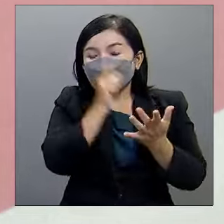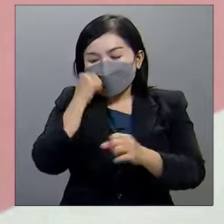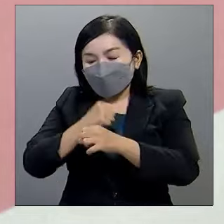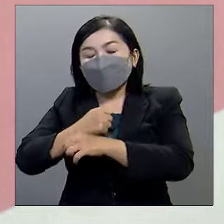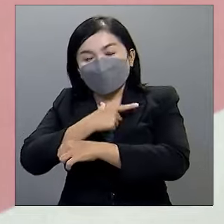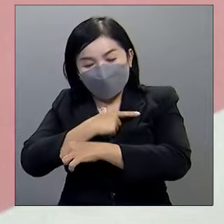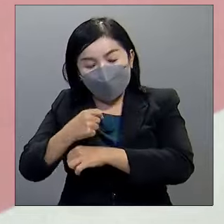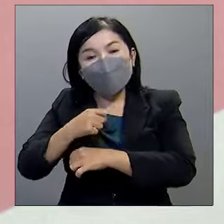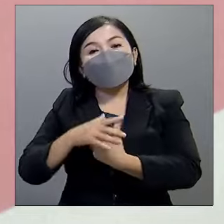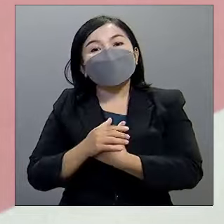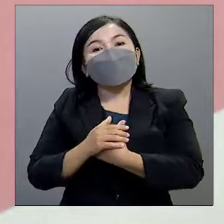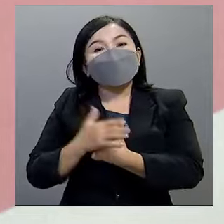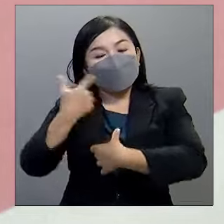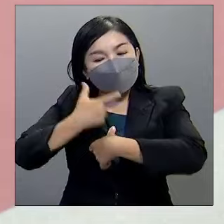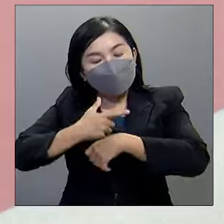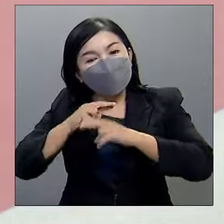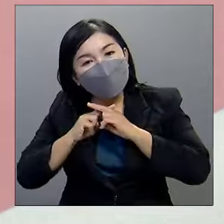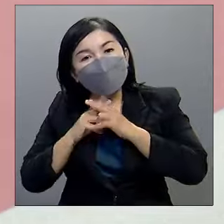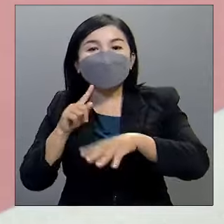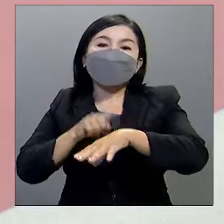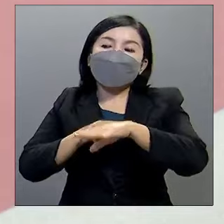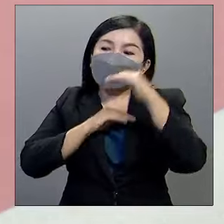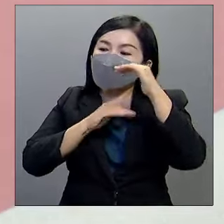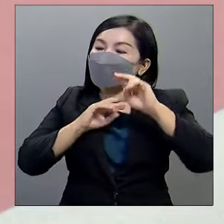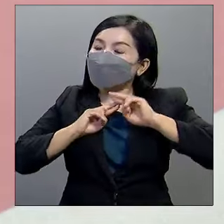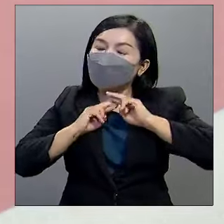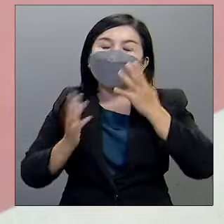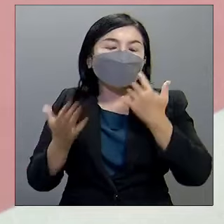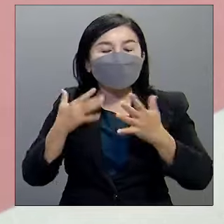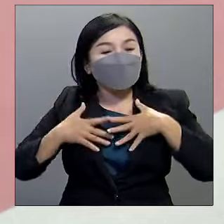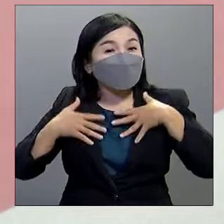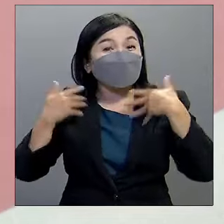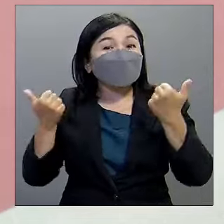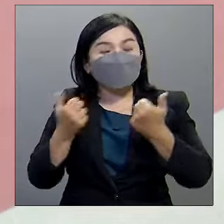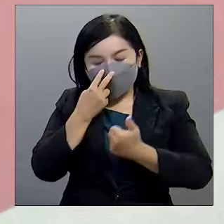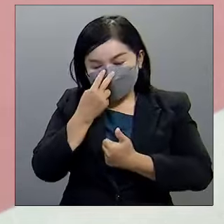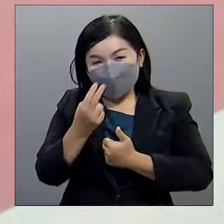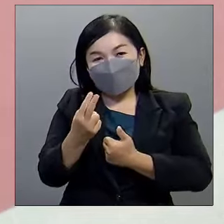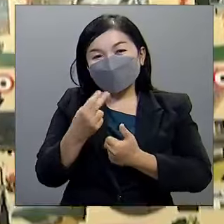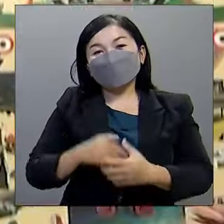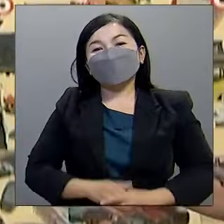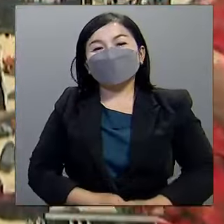และเป็นนายตัวเองสามารถจะทำงานตอนไหนก็ได้และชีวิตตอนนี้ก็มีความสุขติดตามได้จากสกู๊ปชุดนี้เลยครับ